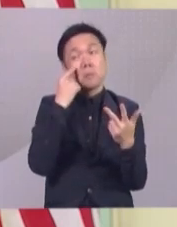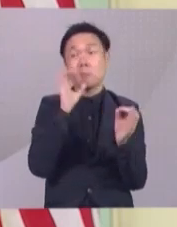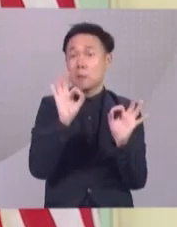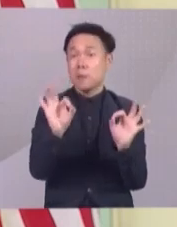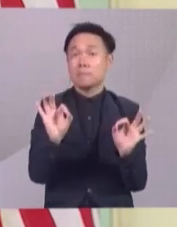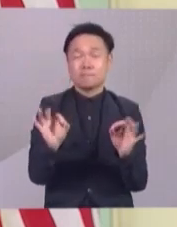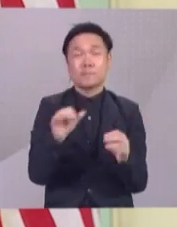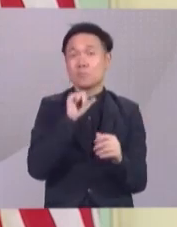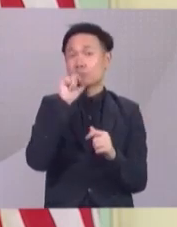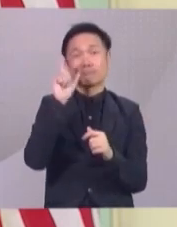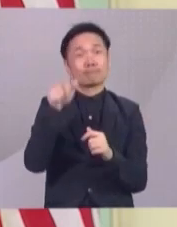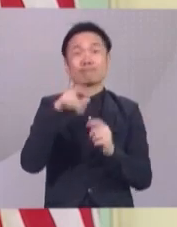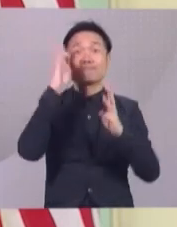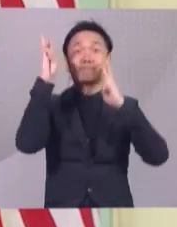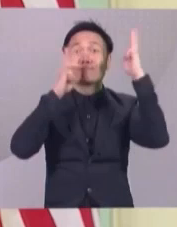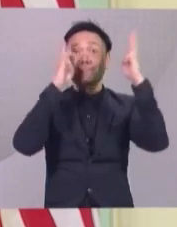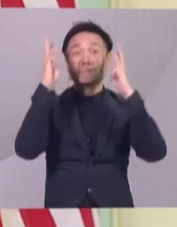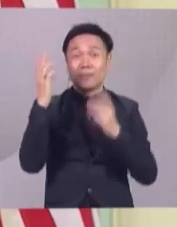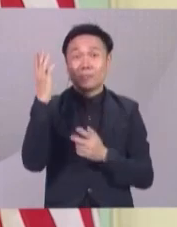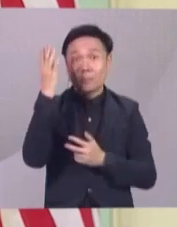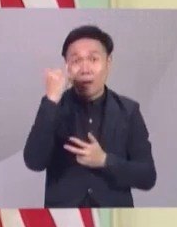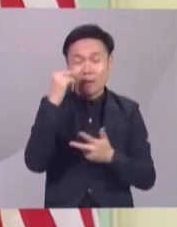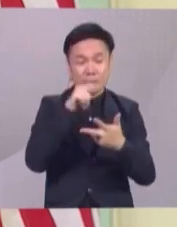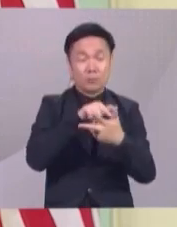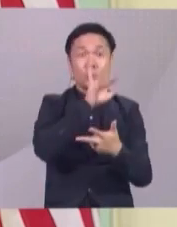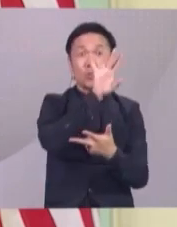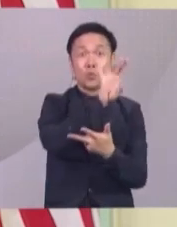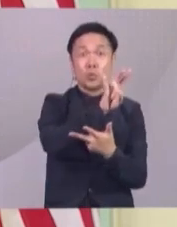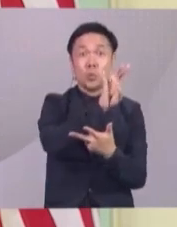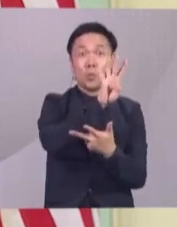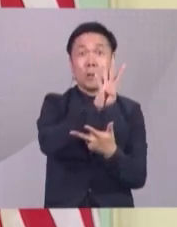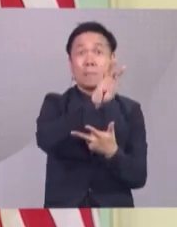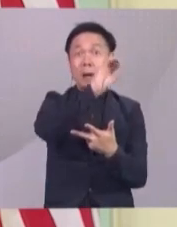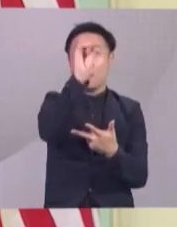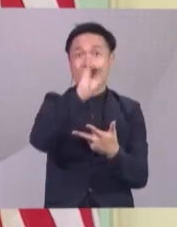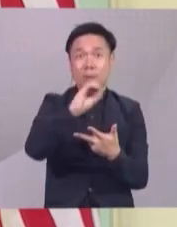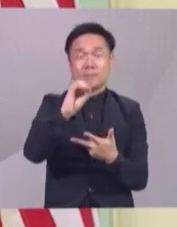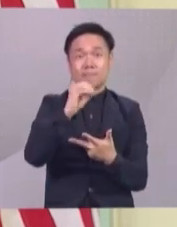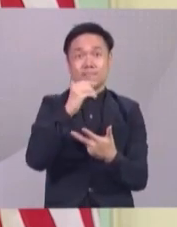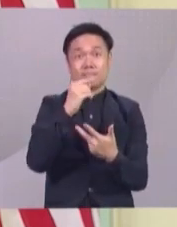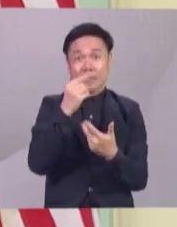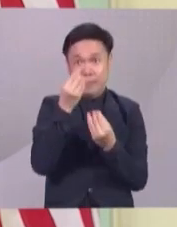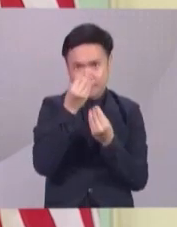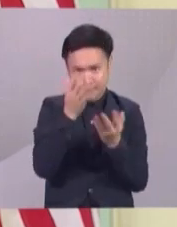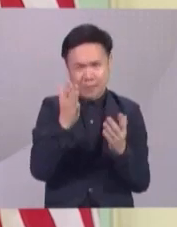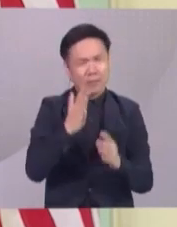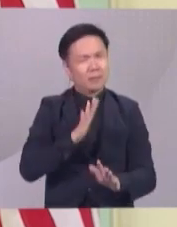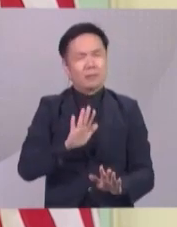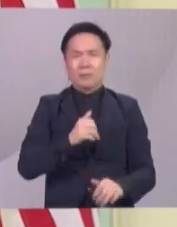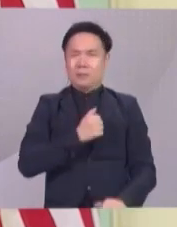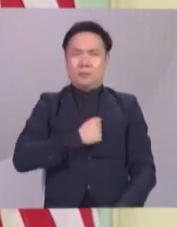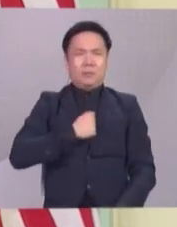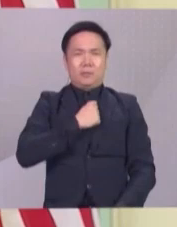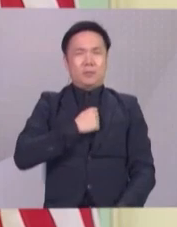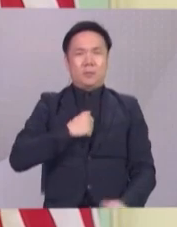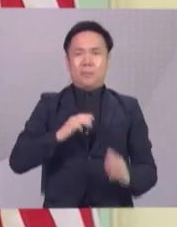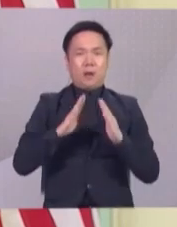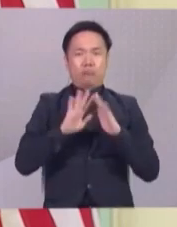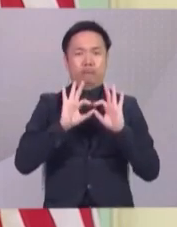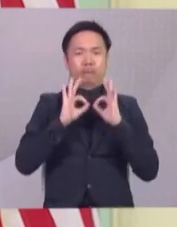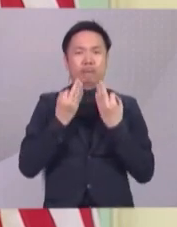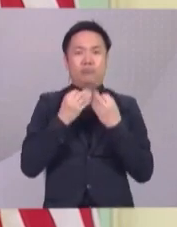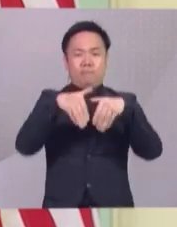sangatlah. Sebab 74% tidak mahu membuka kepada orang luar rumah mereka di